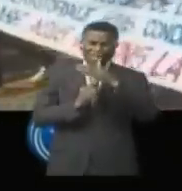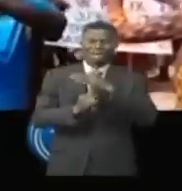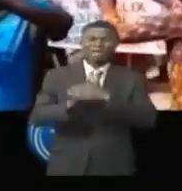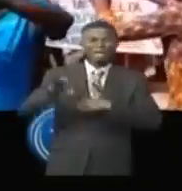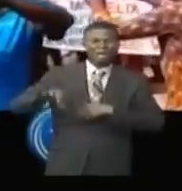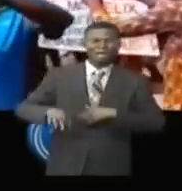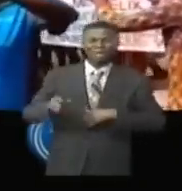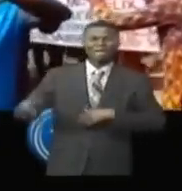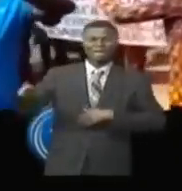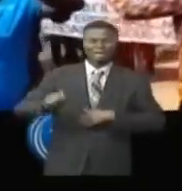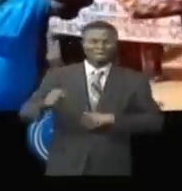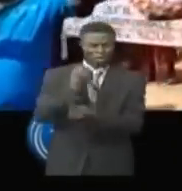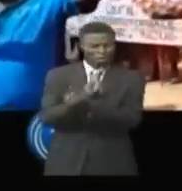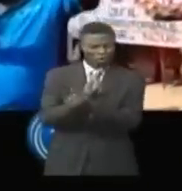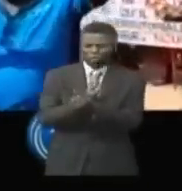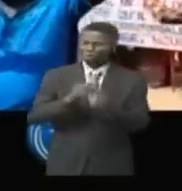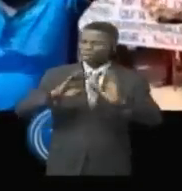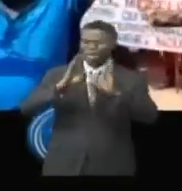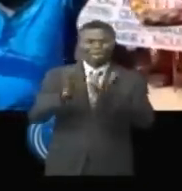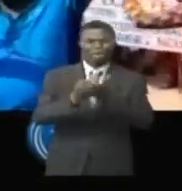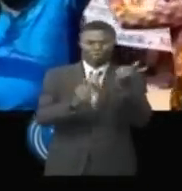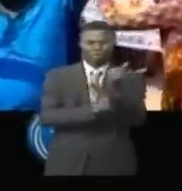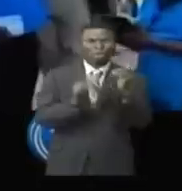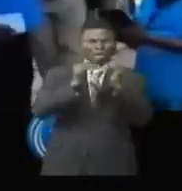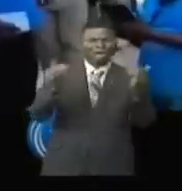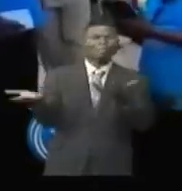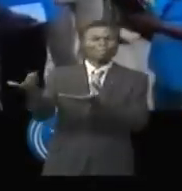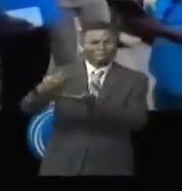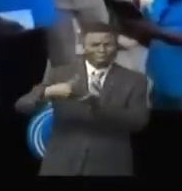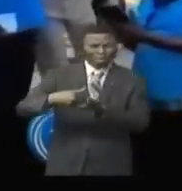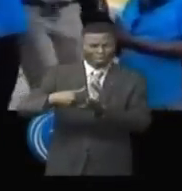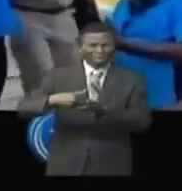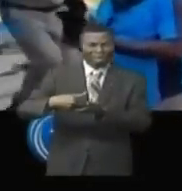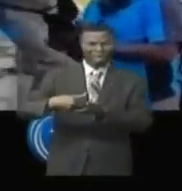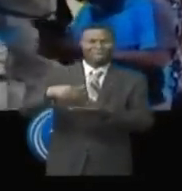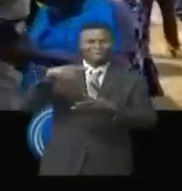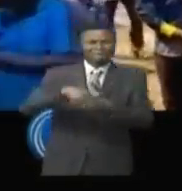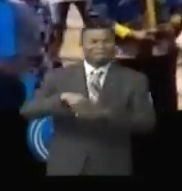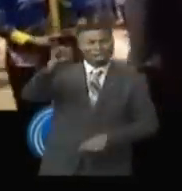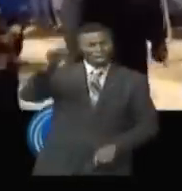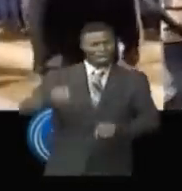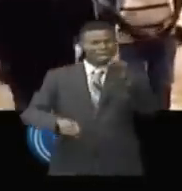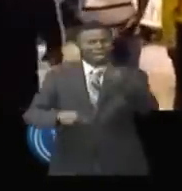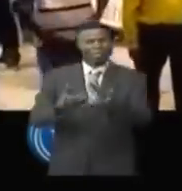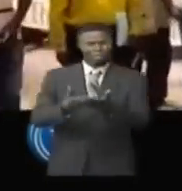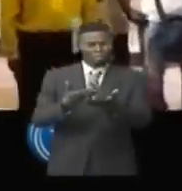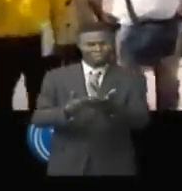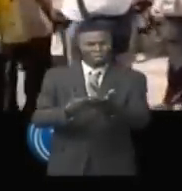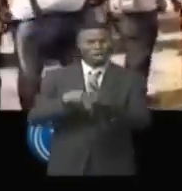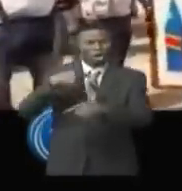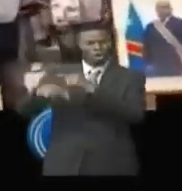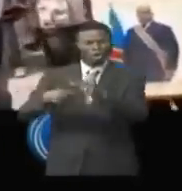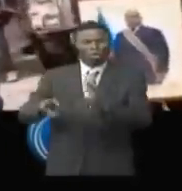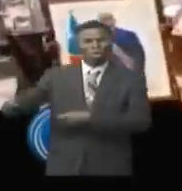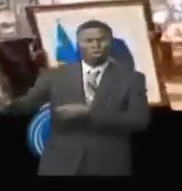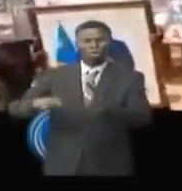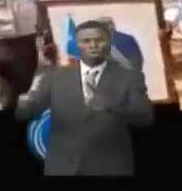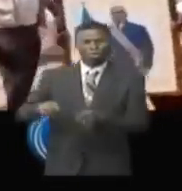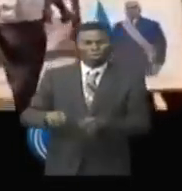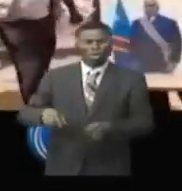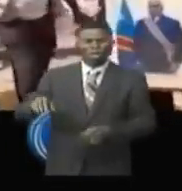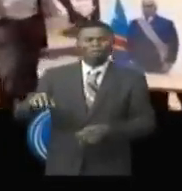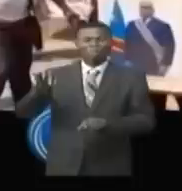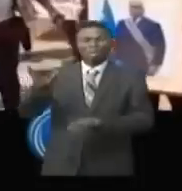national soient respectées par tous et que la paix revienne. À l'issue de cette marche qui est partie de marché Makolongulu